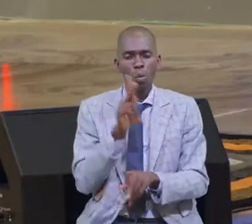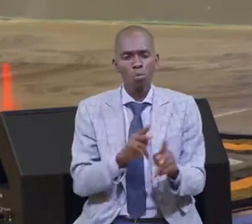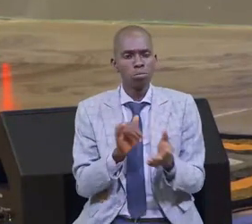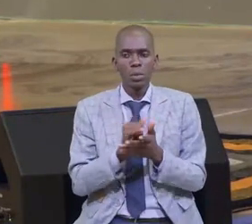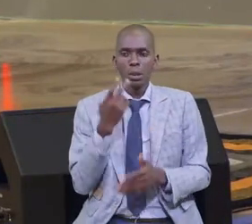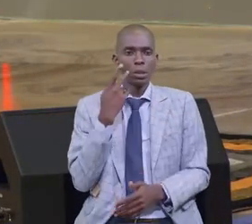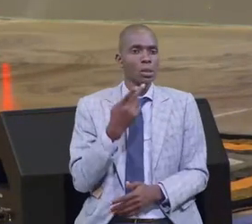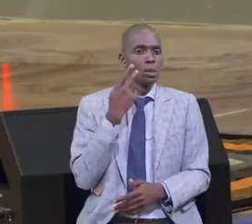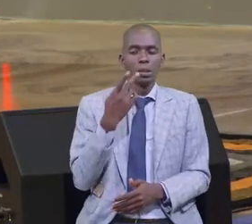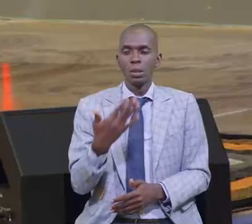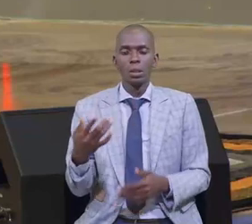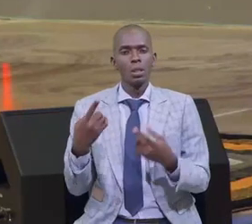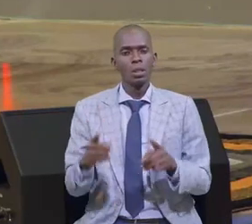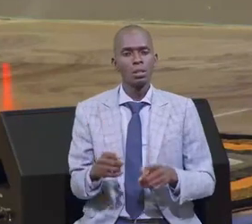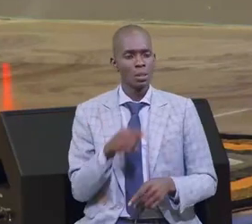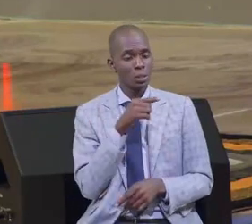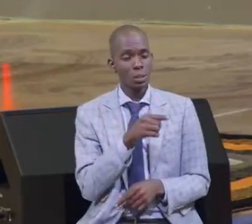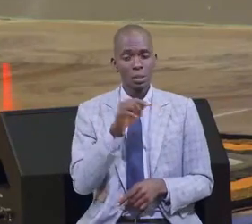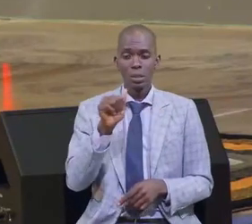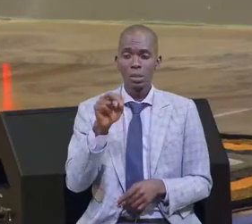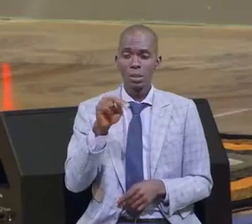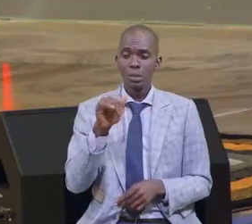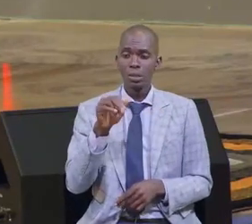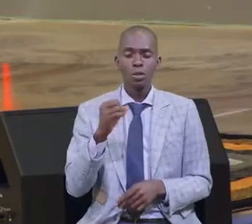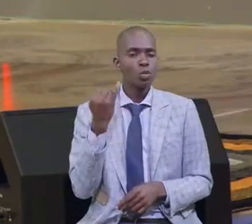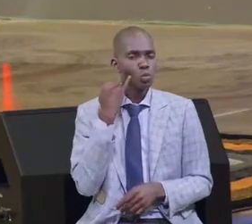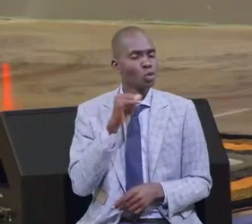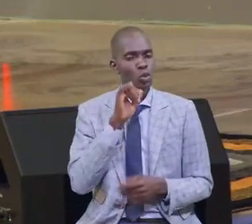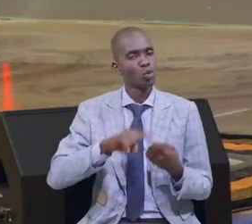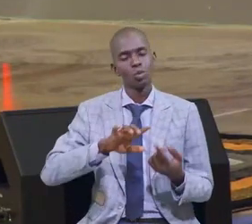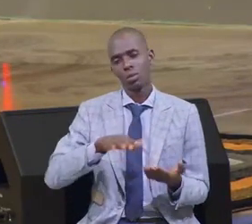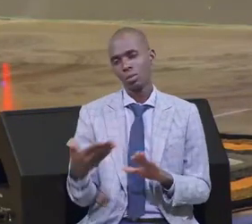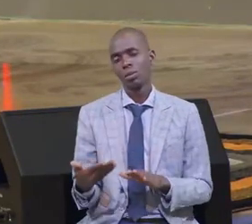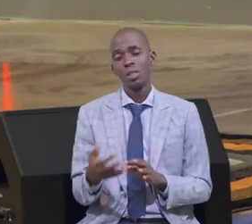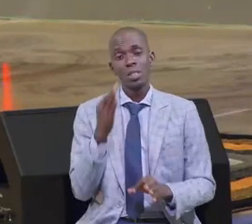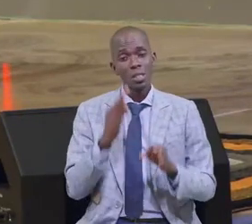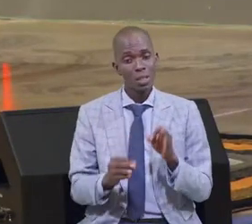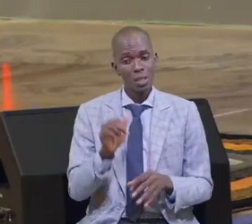les auditeurs. Il ne devait pas mourir.